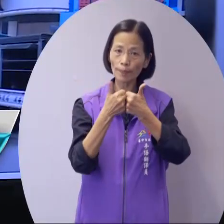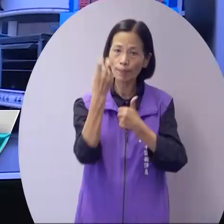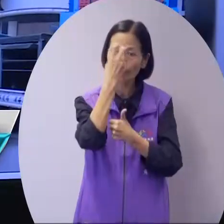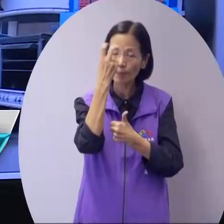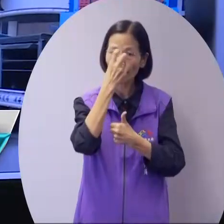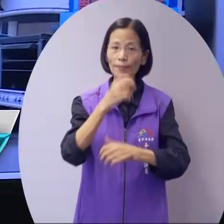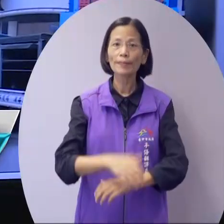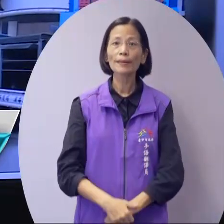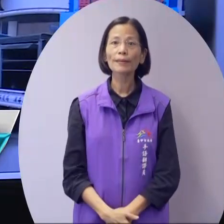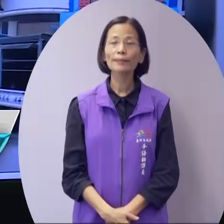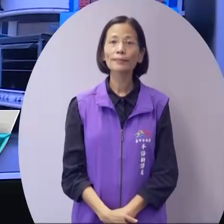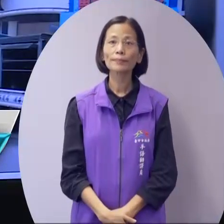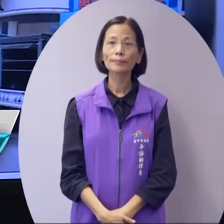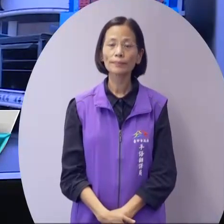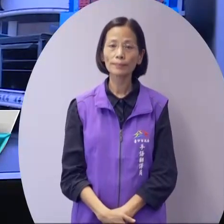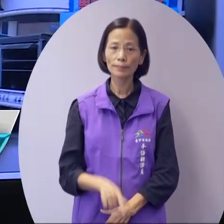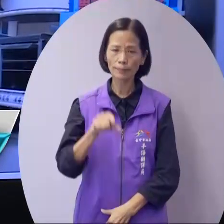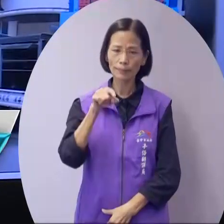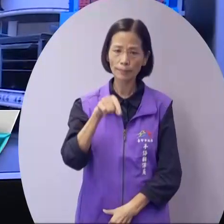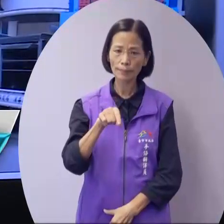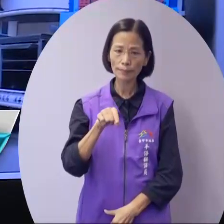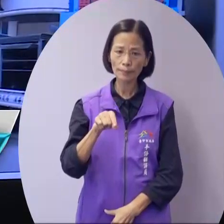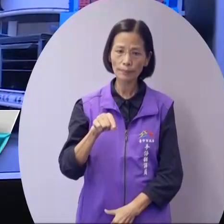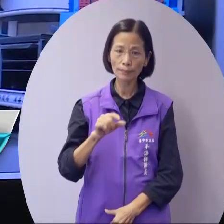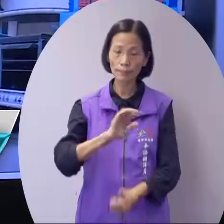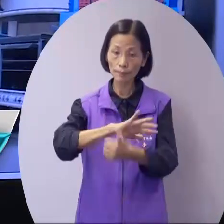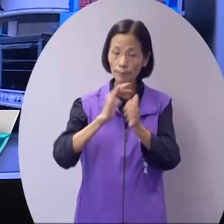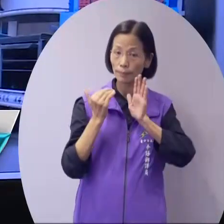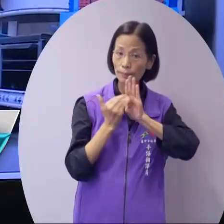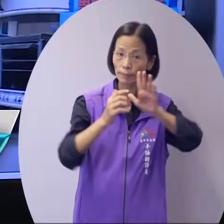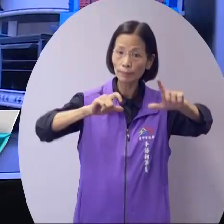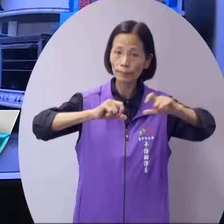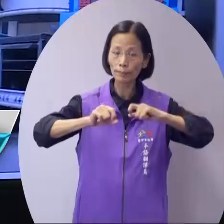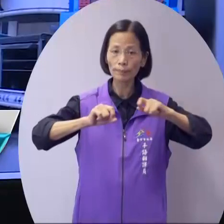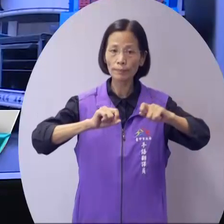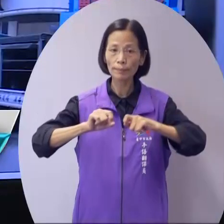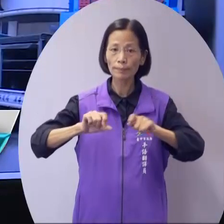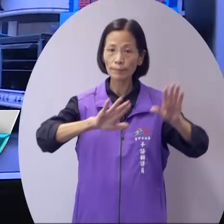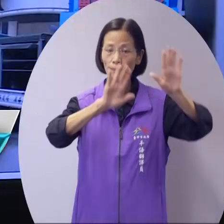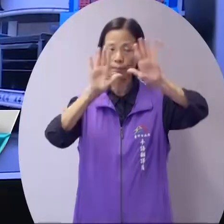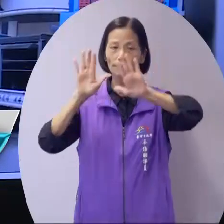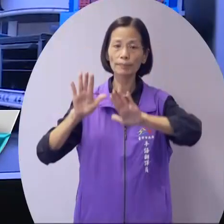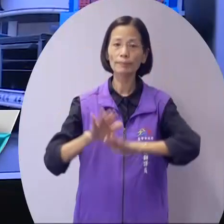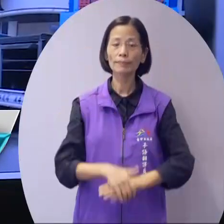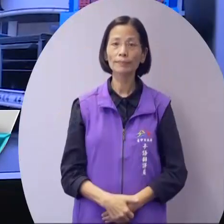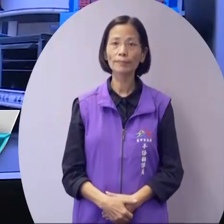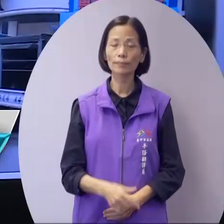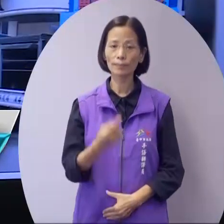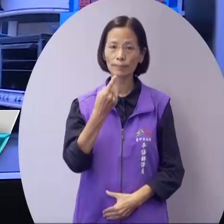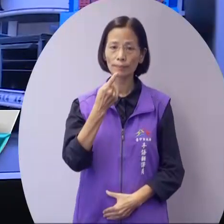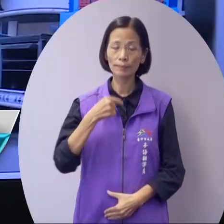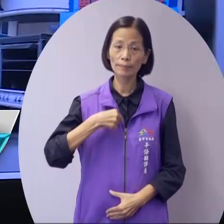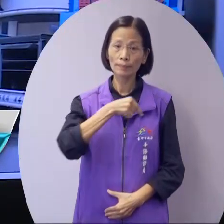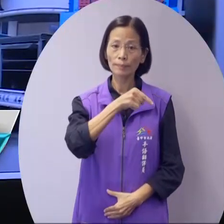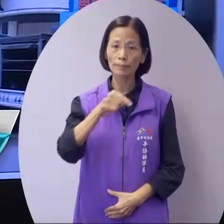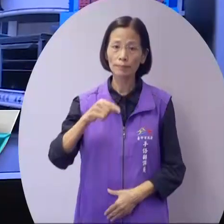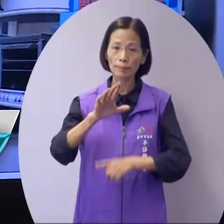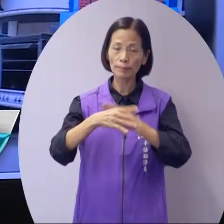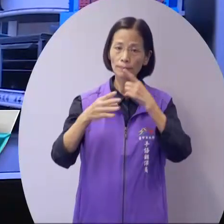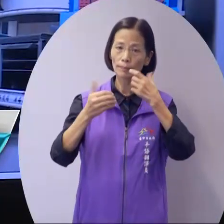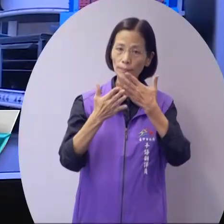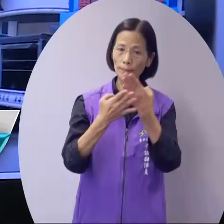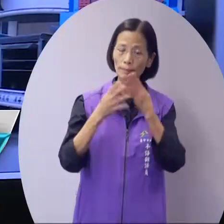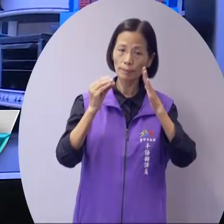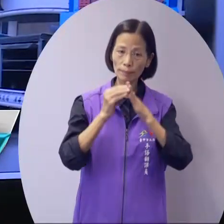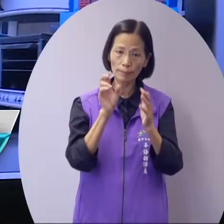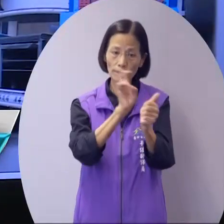理。那对于相关的新冠肺炎的防治的一个情形，防疫情形。那我们农业局呢，督